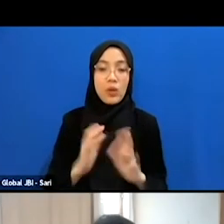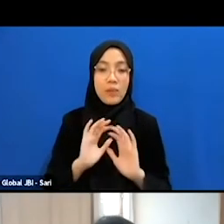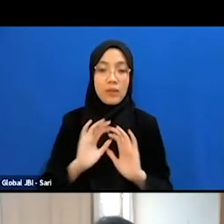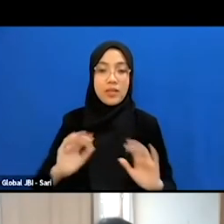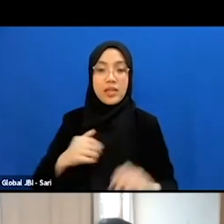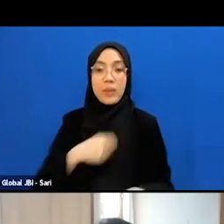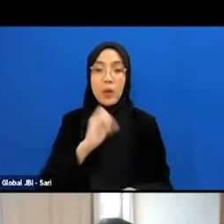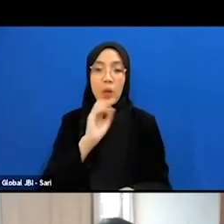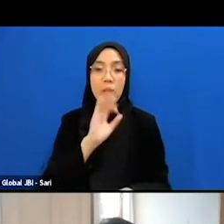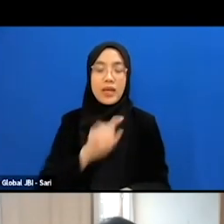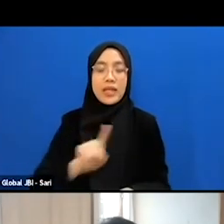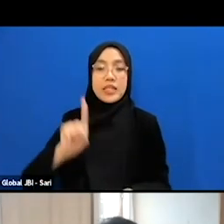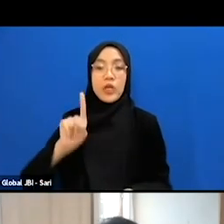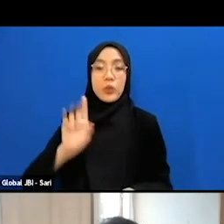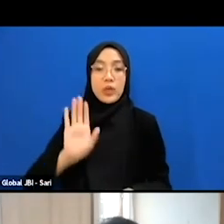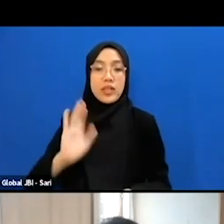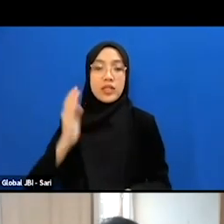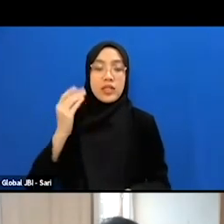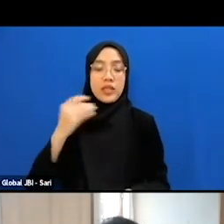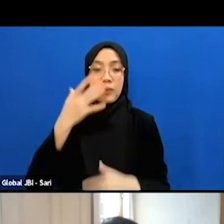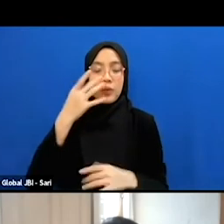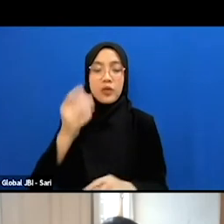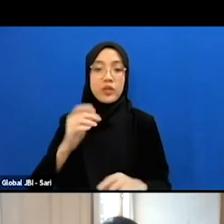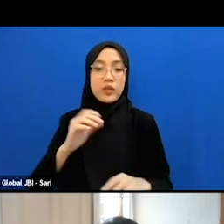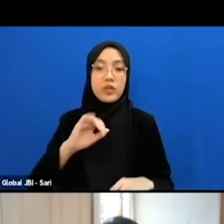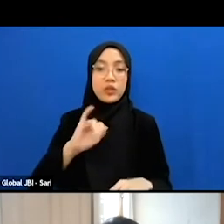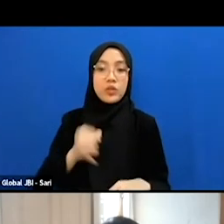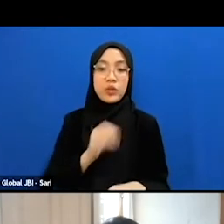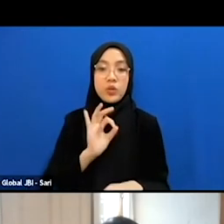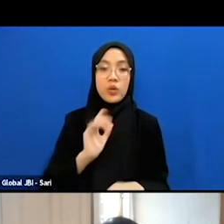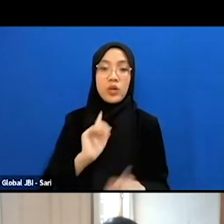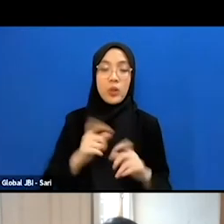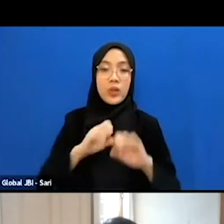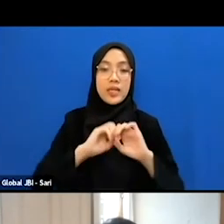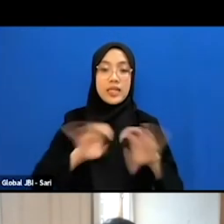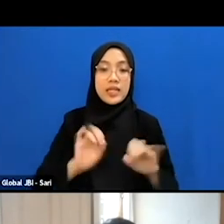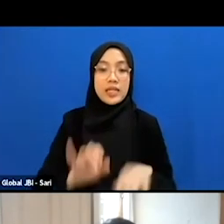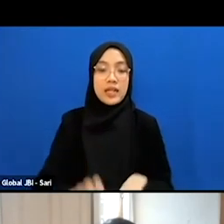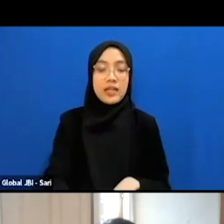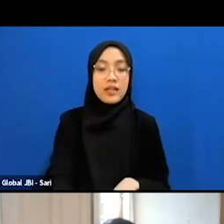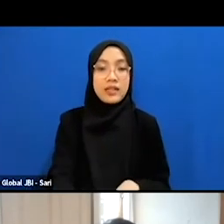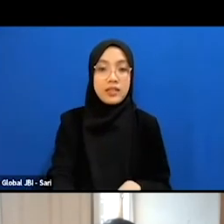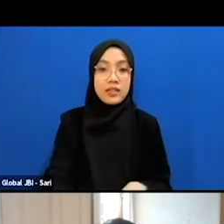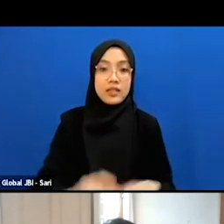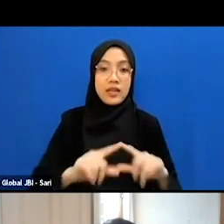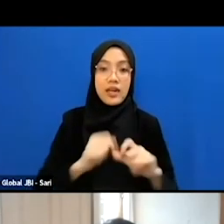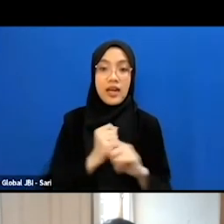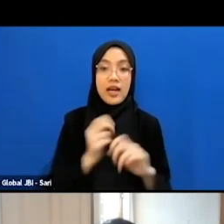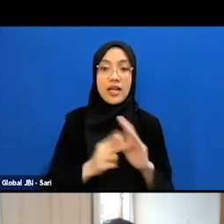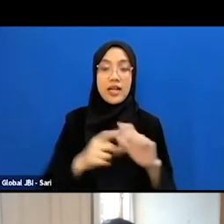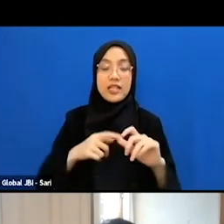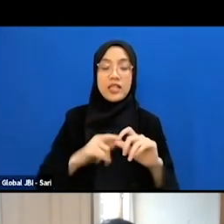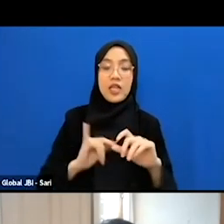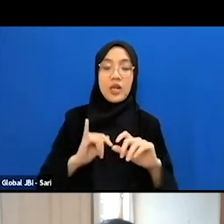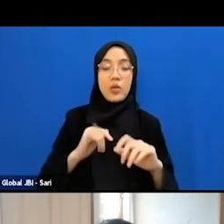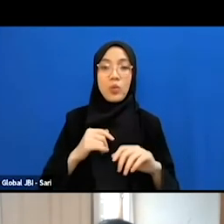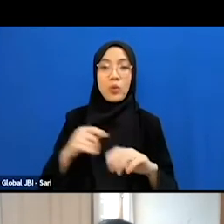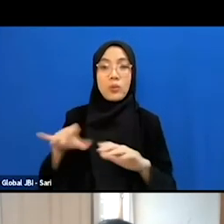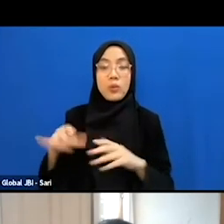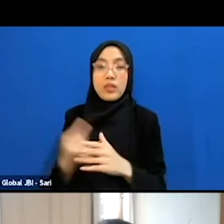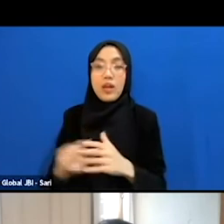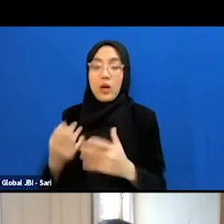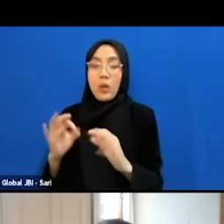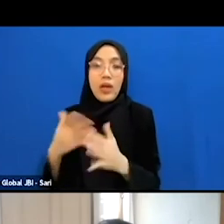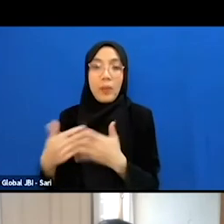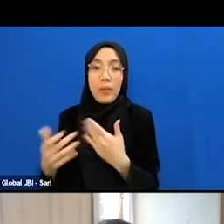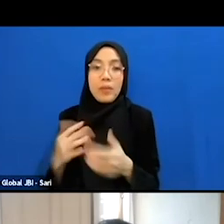saya comment satu harap dengan Pak rasjo reptil kalau iklan dari agensi maupun dari internal hingga jadi soal tapi sekarang banyak sekali